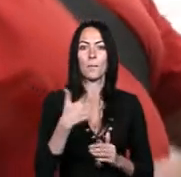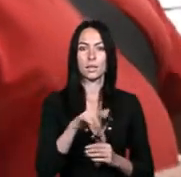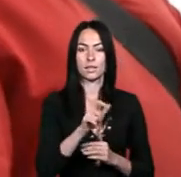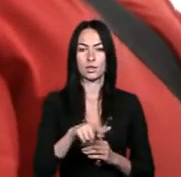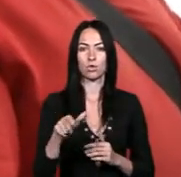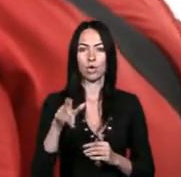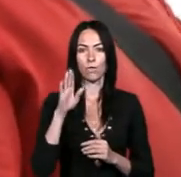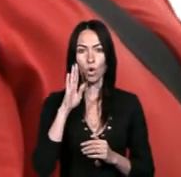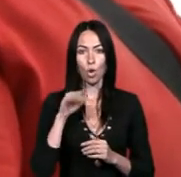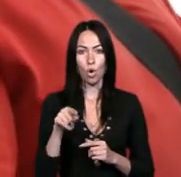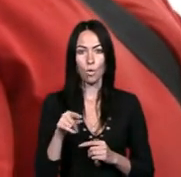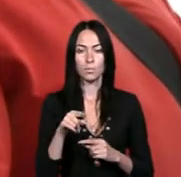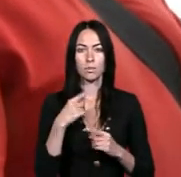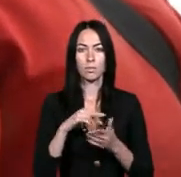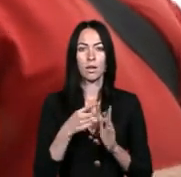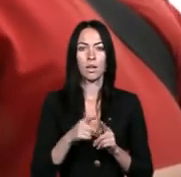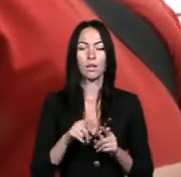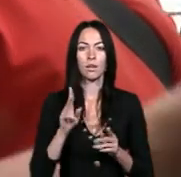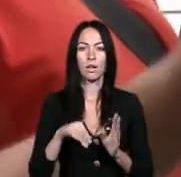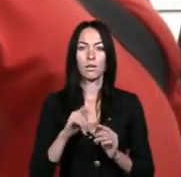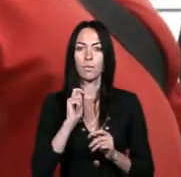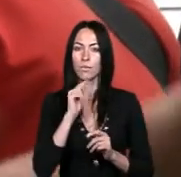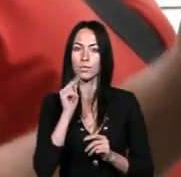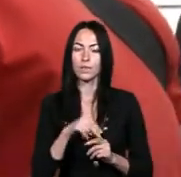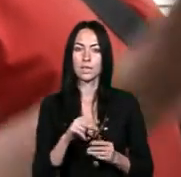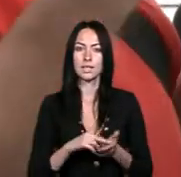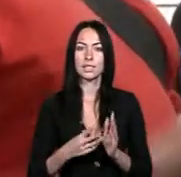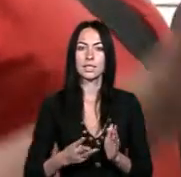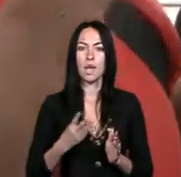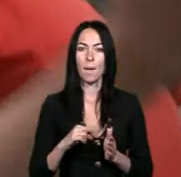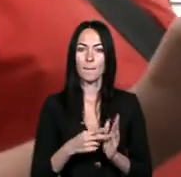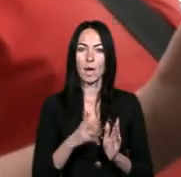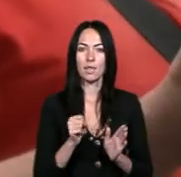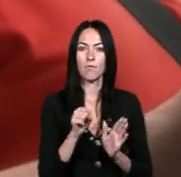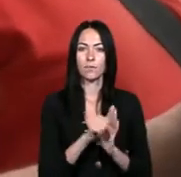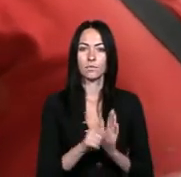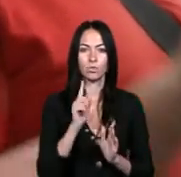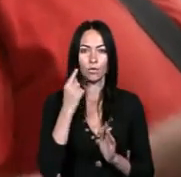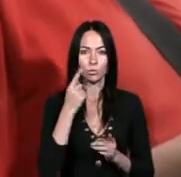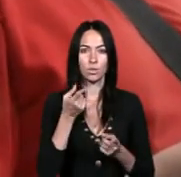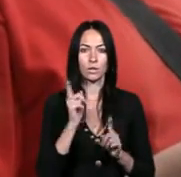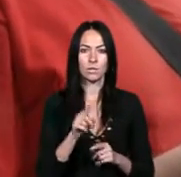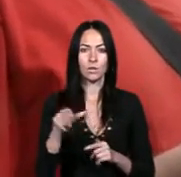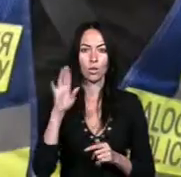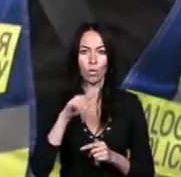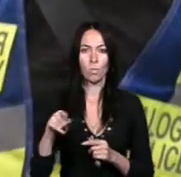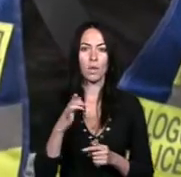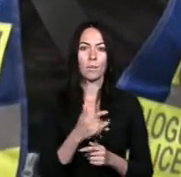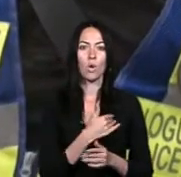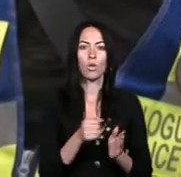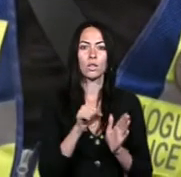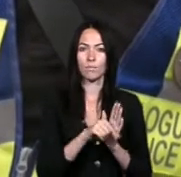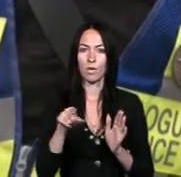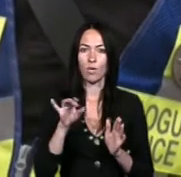Хлопцям інкримінується замах на вбивство. Ви що думаєте, що ці хлопці, якби вони хотіли вбити когось, вони б не вбили?